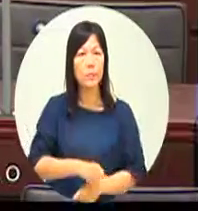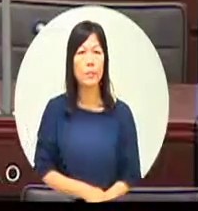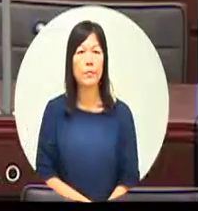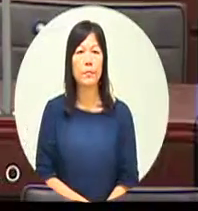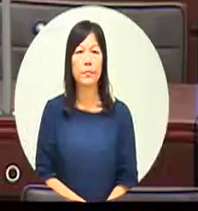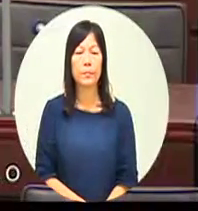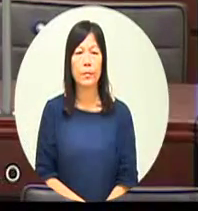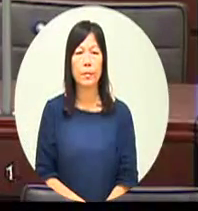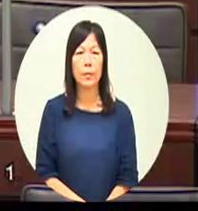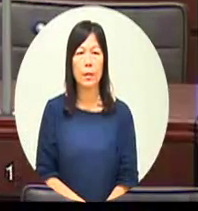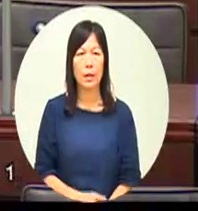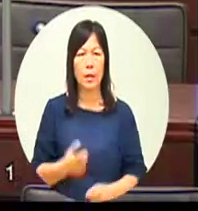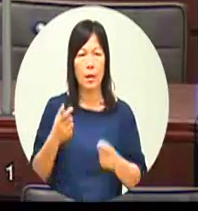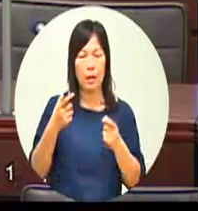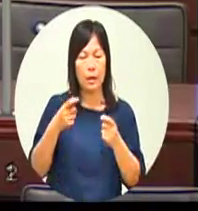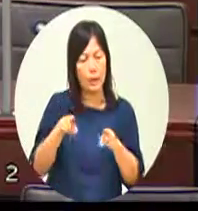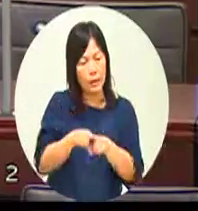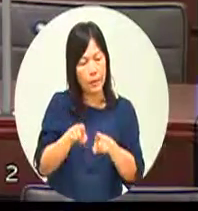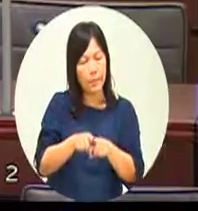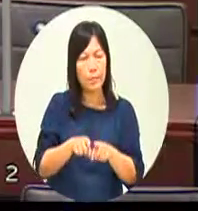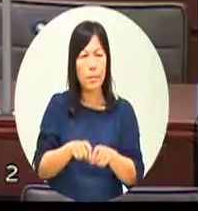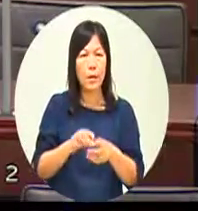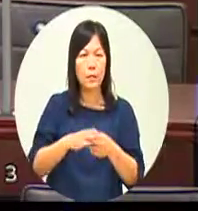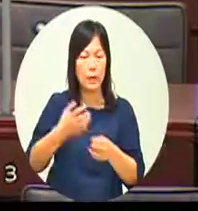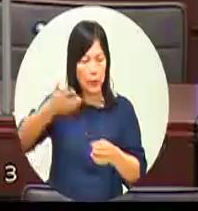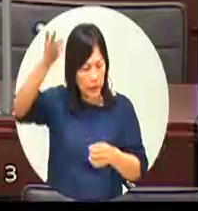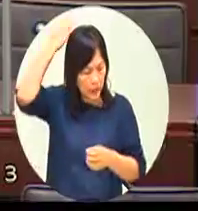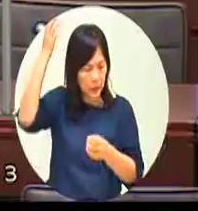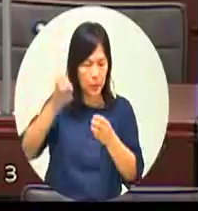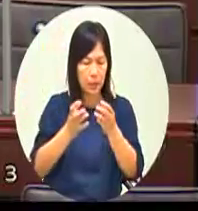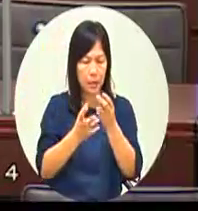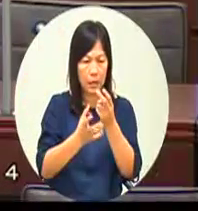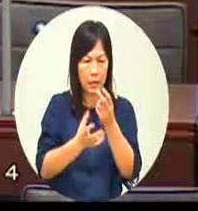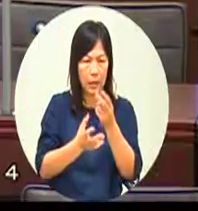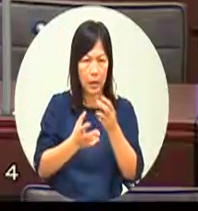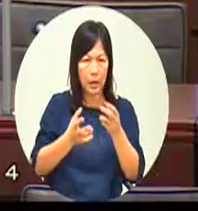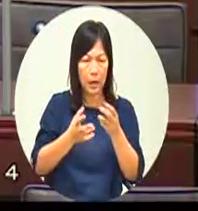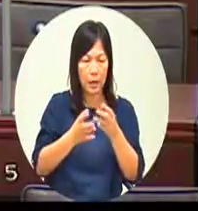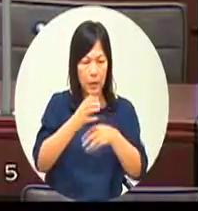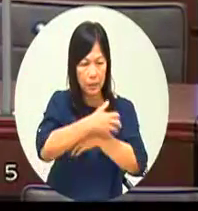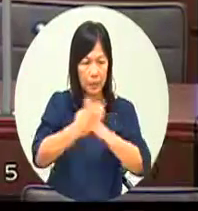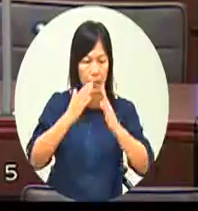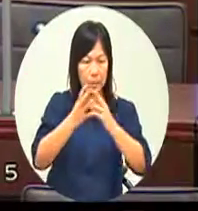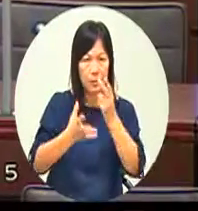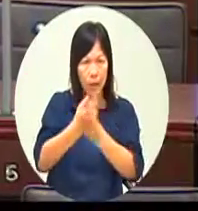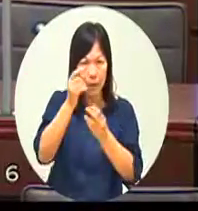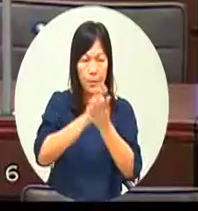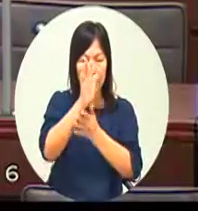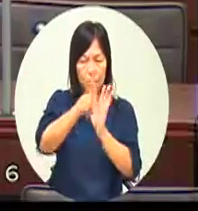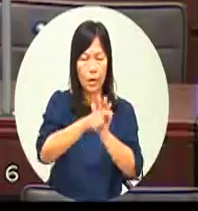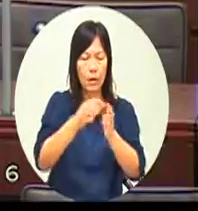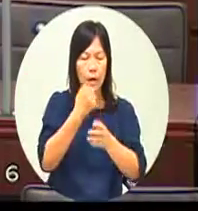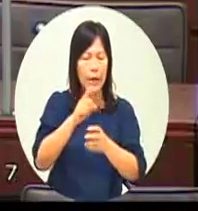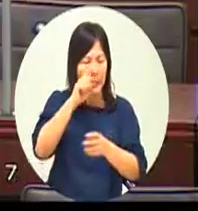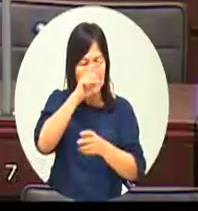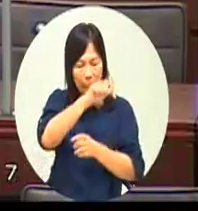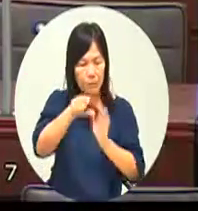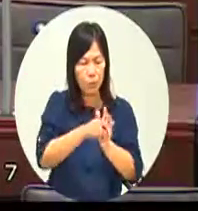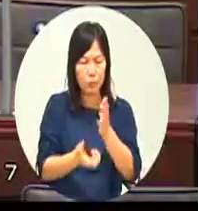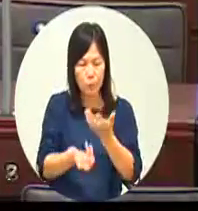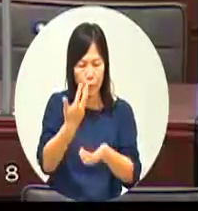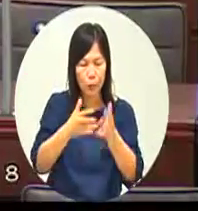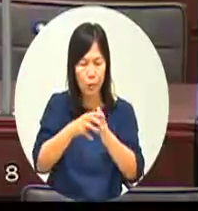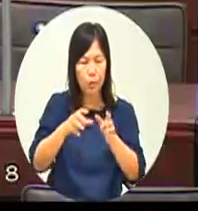基本上就是说，因为过去合并之后的一个，垃圾焚化厂的回馈的制